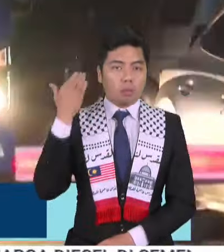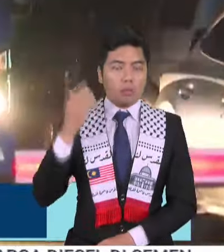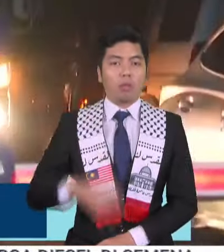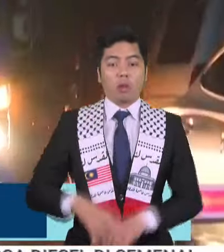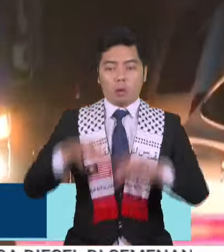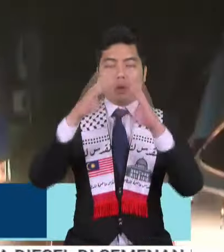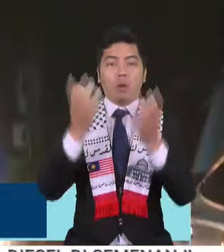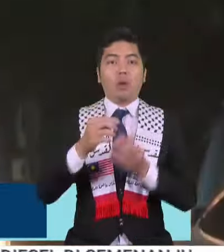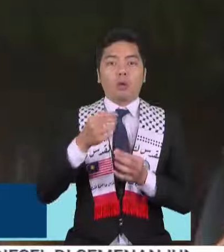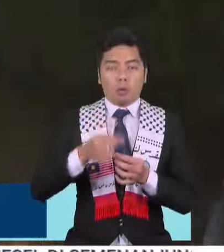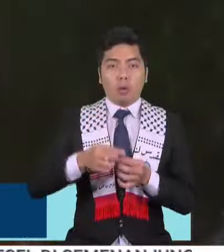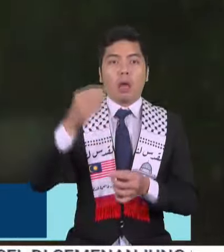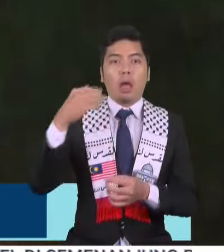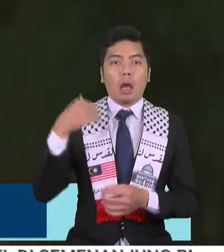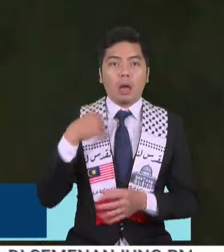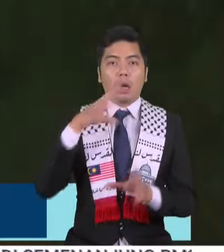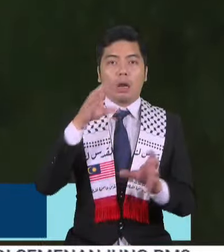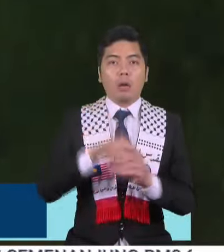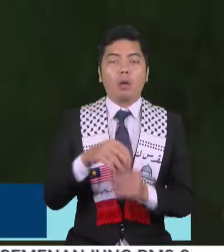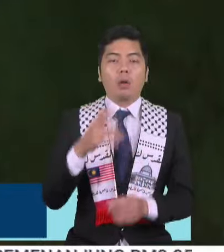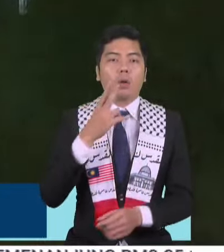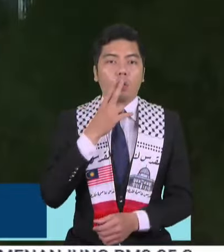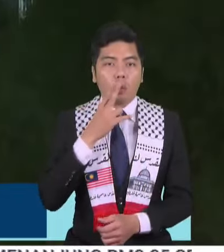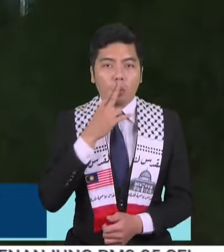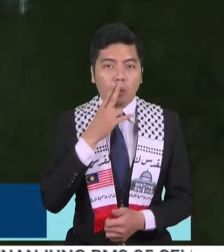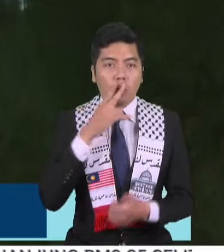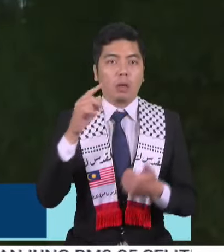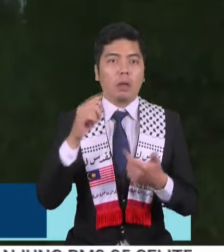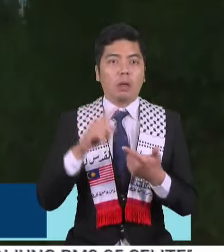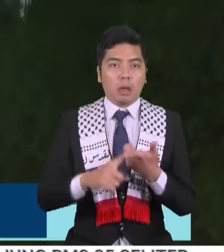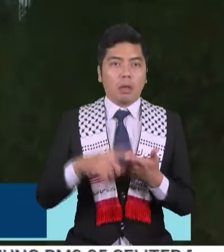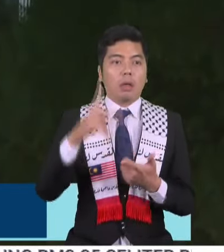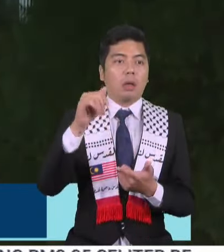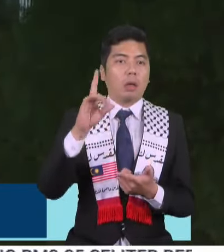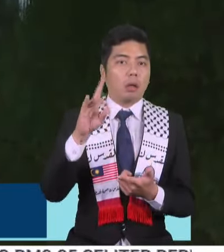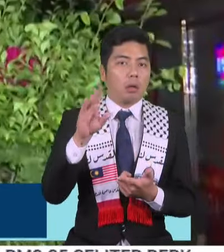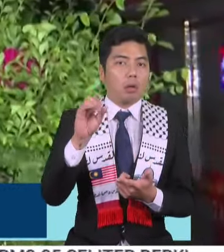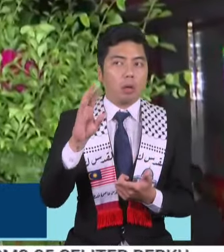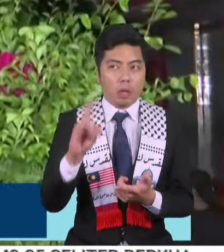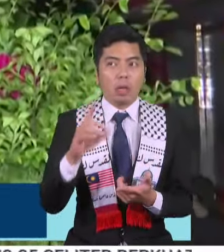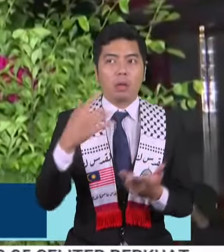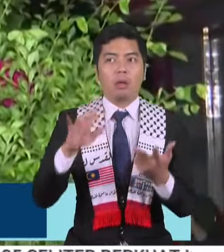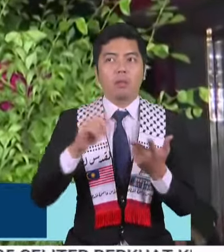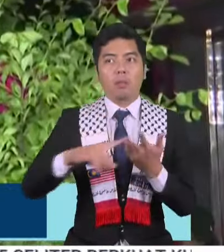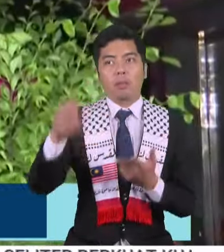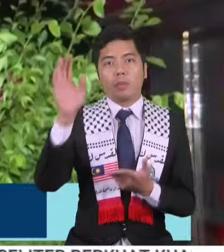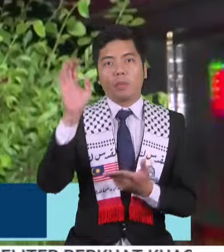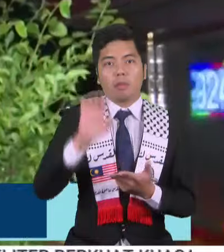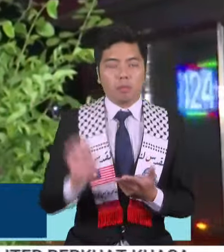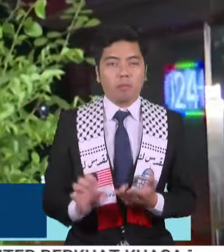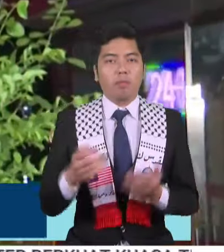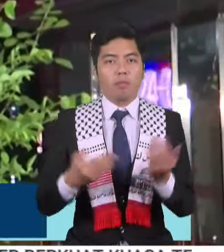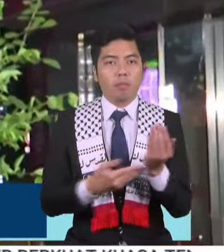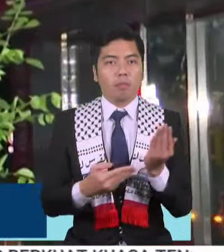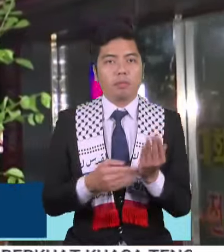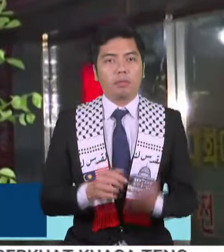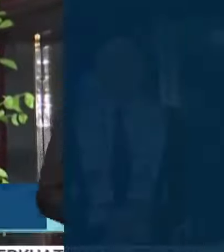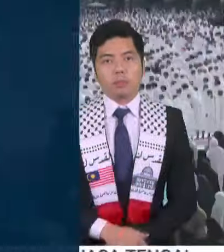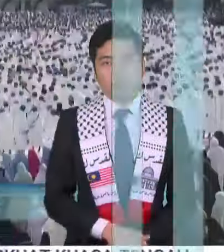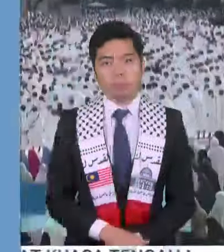Belon berkenaan didapati mengandungi putung rokok, sisa kadbod dan bateri.